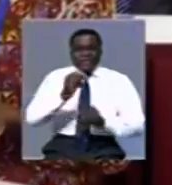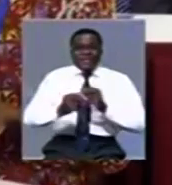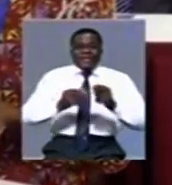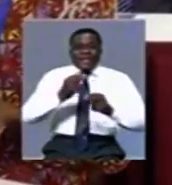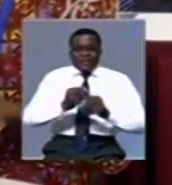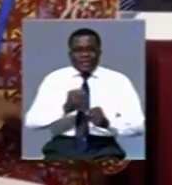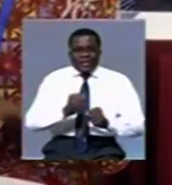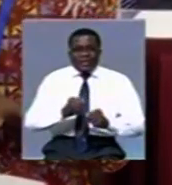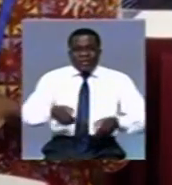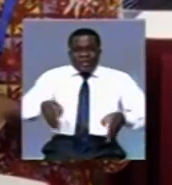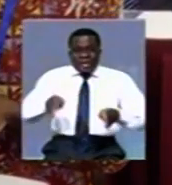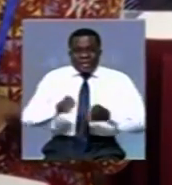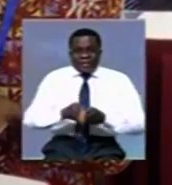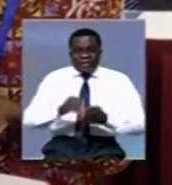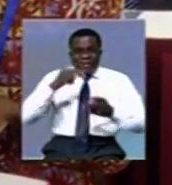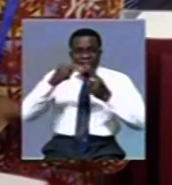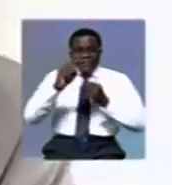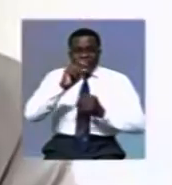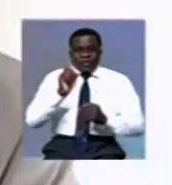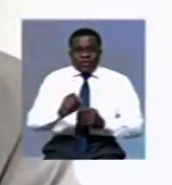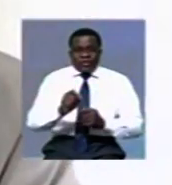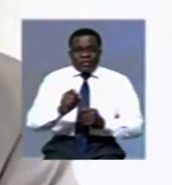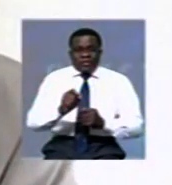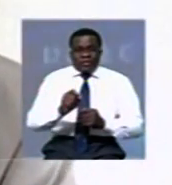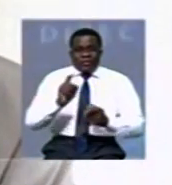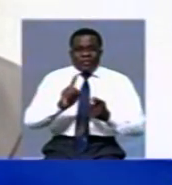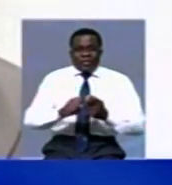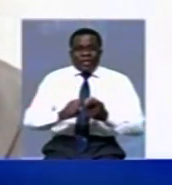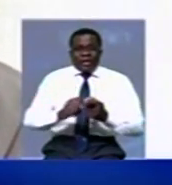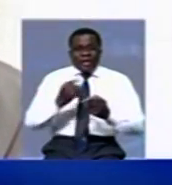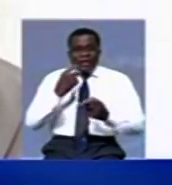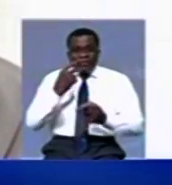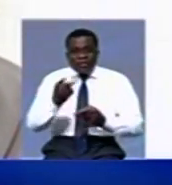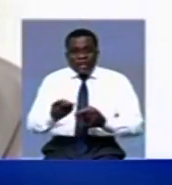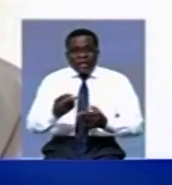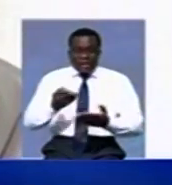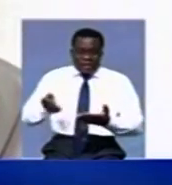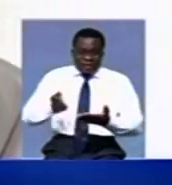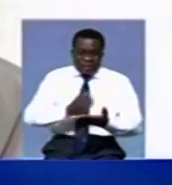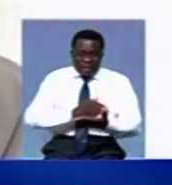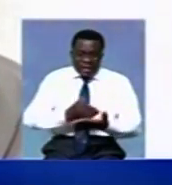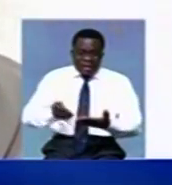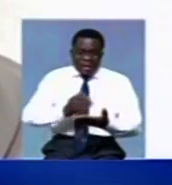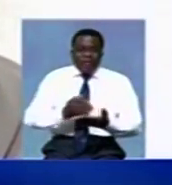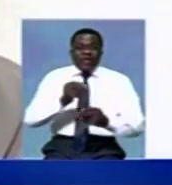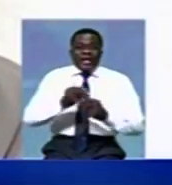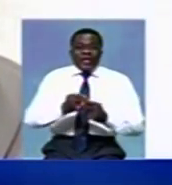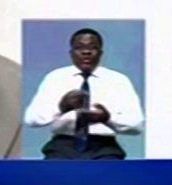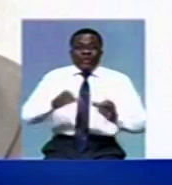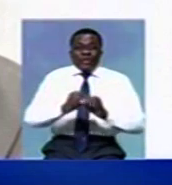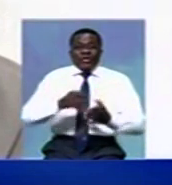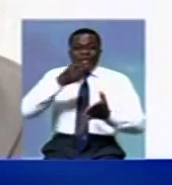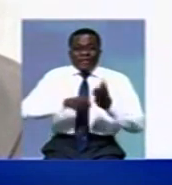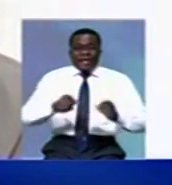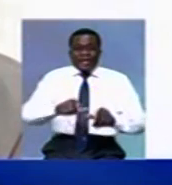nationale. Le présent colloque vise donc à revisiter les notions clés de la fiscalité